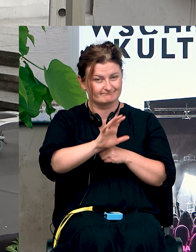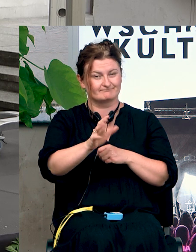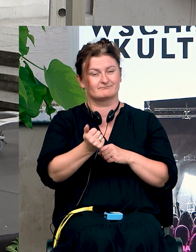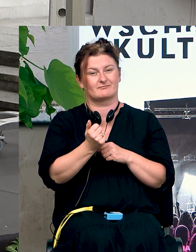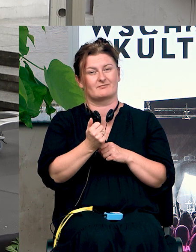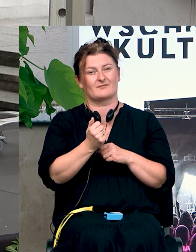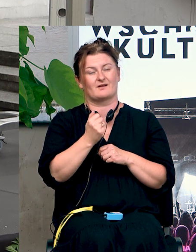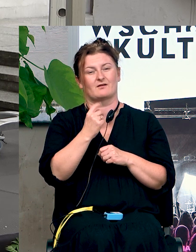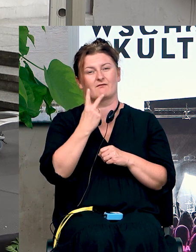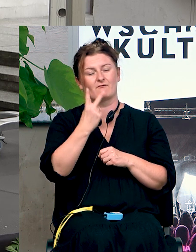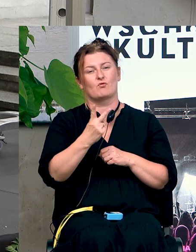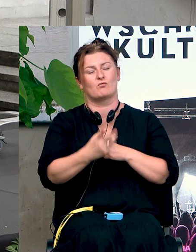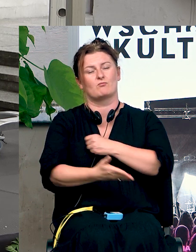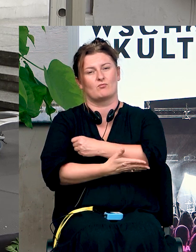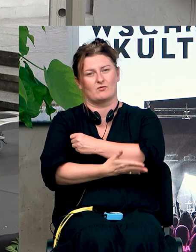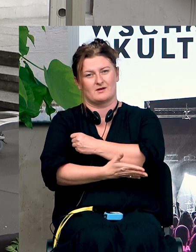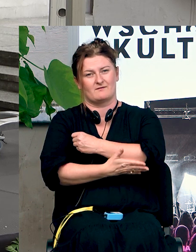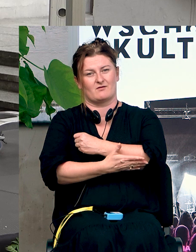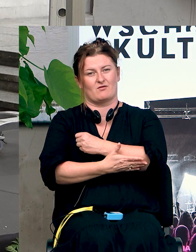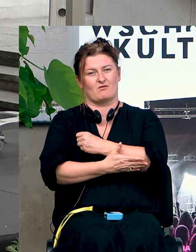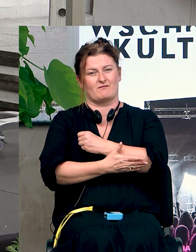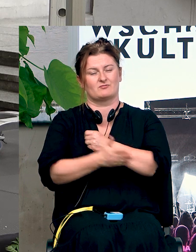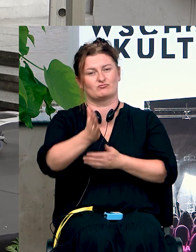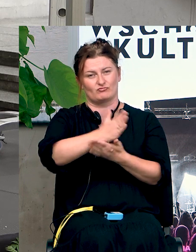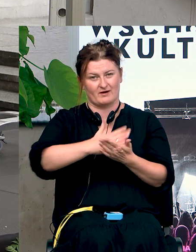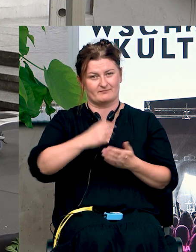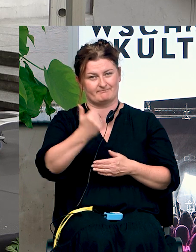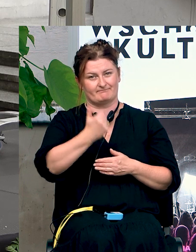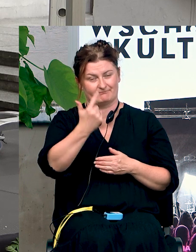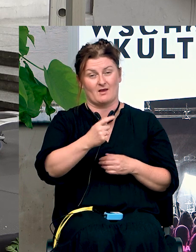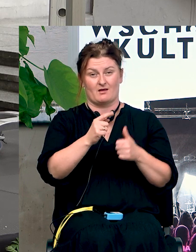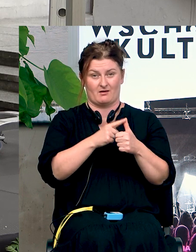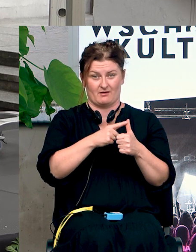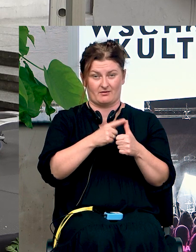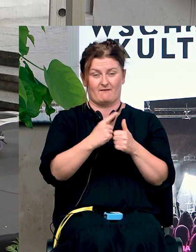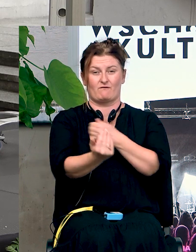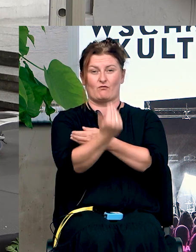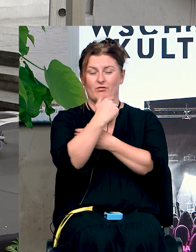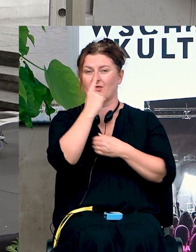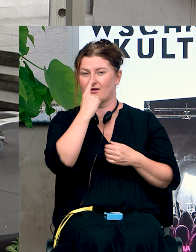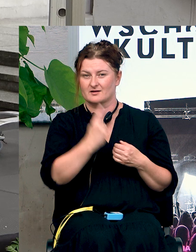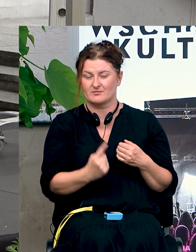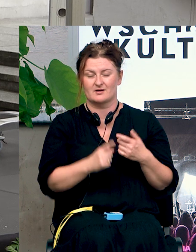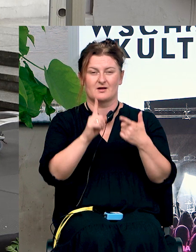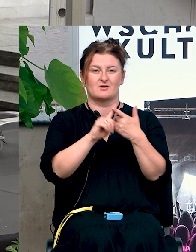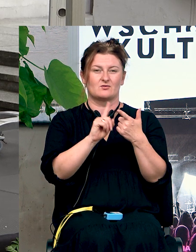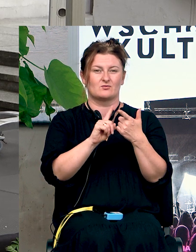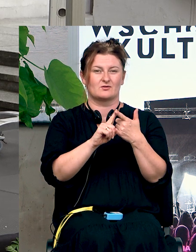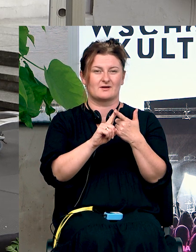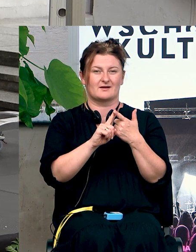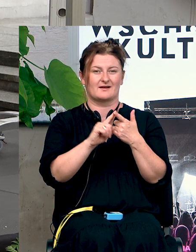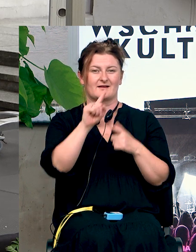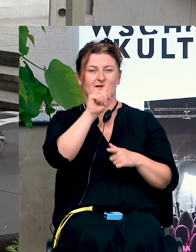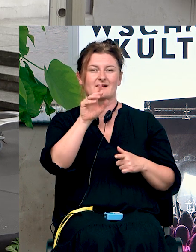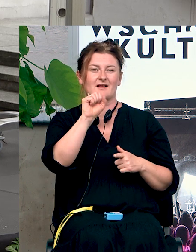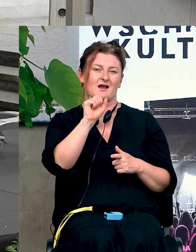w takich dwóch podstawowych cyklach. Jeden cykl nosi tytuł Wschodni Ekspres, a drugi